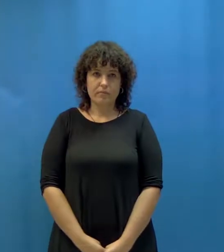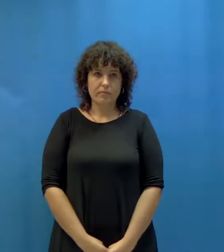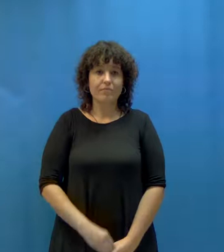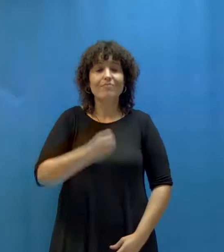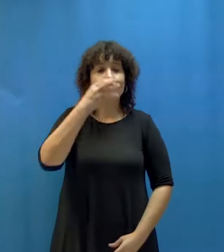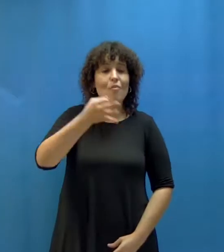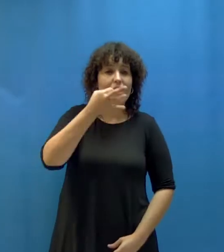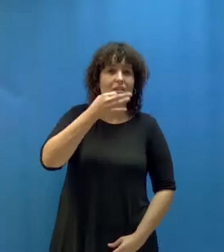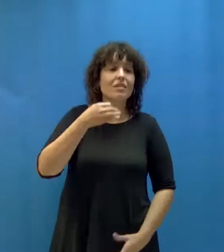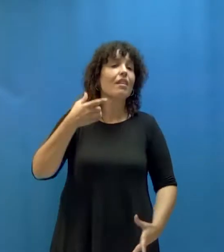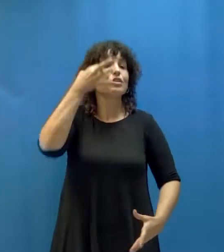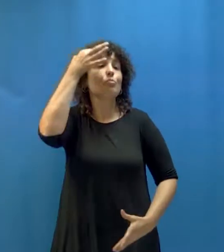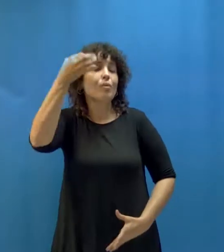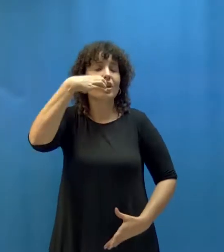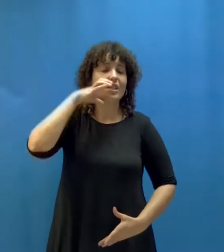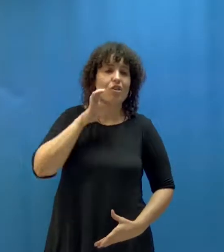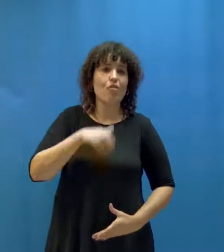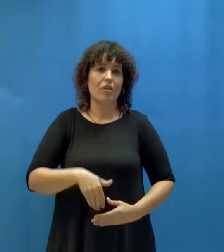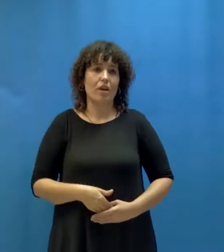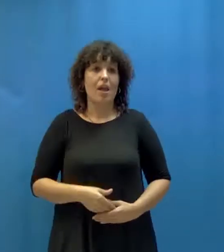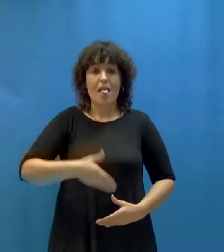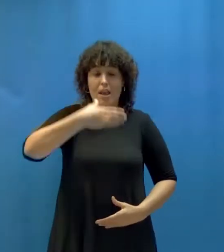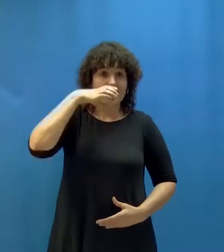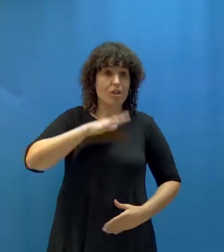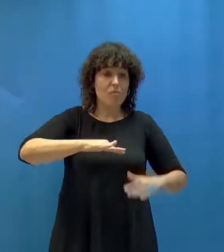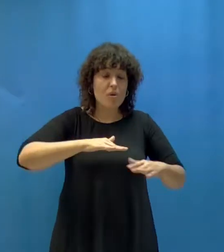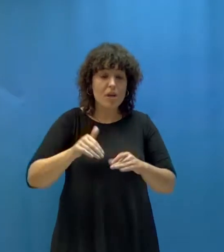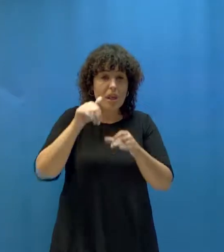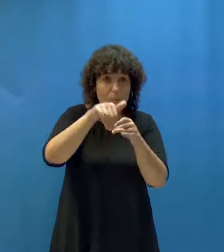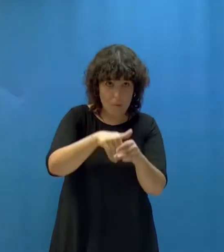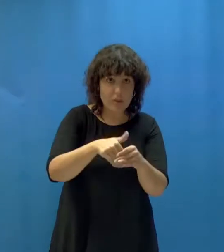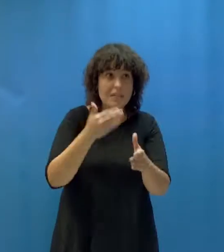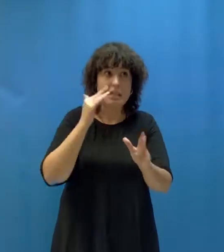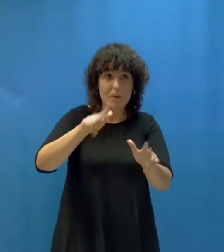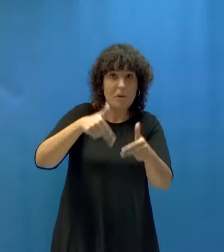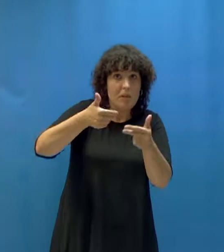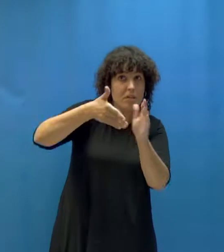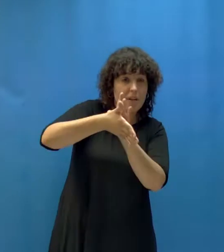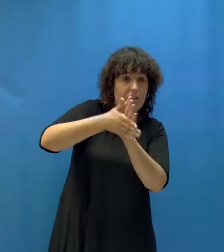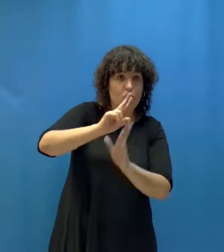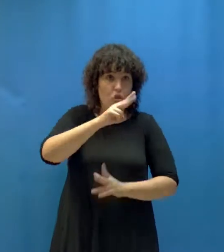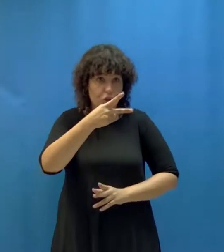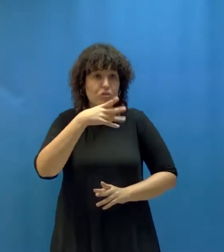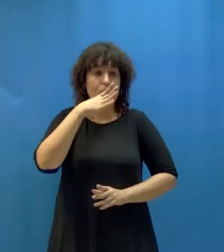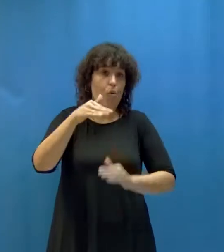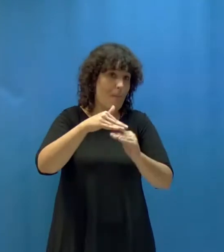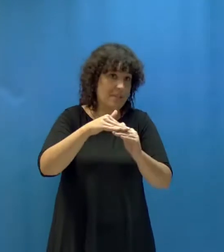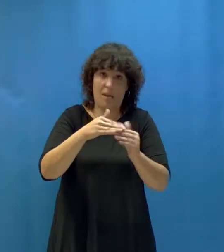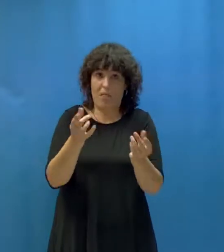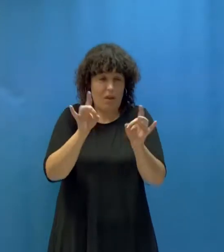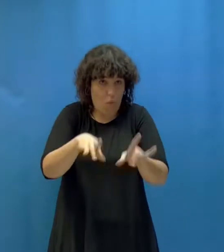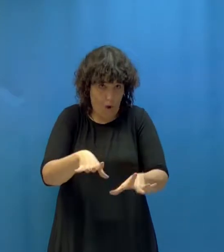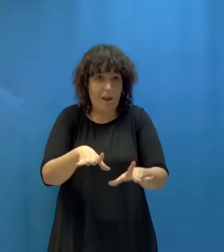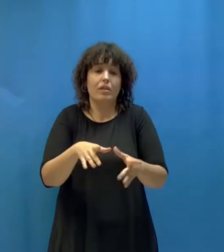Bona vesprada, poble de Castelló. Bé, Castelló en Moviment ha votat, si m'ho permet, faré una explicació de les dues, perquè bàsicament és pel mateix,